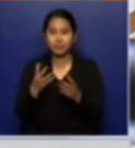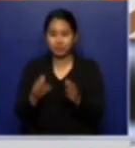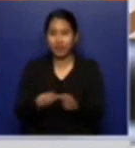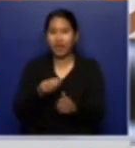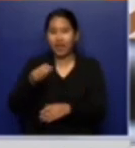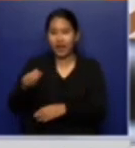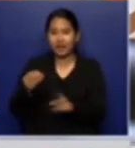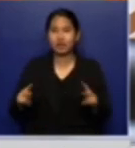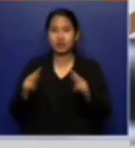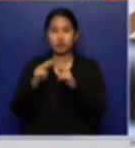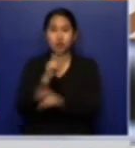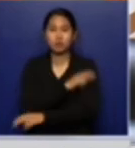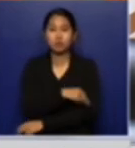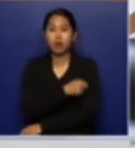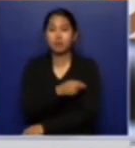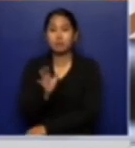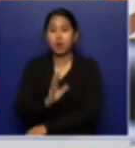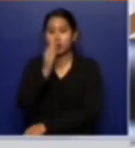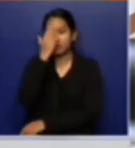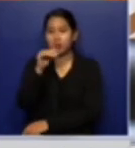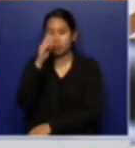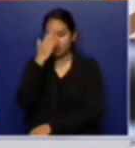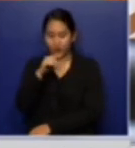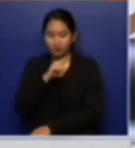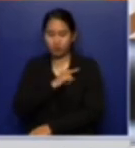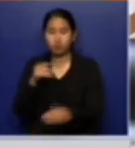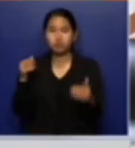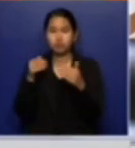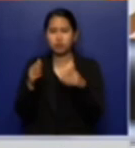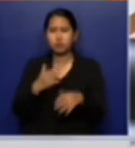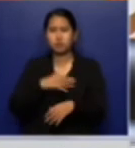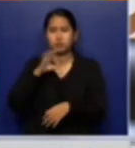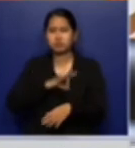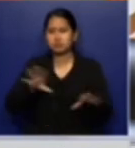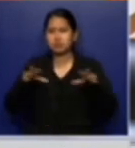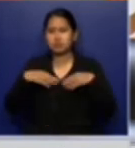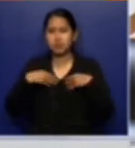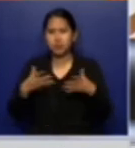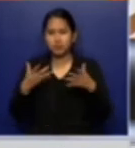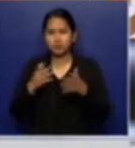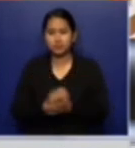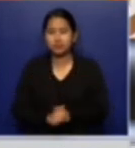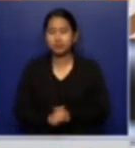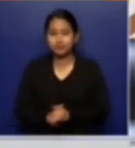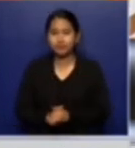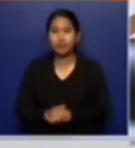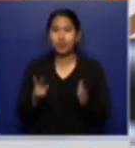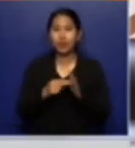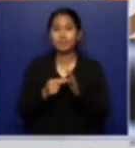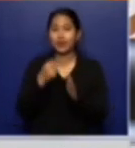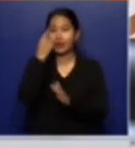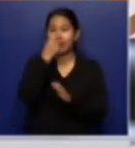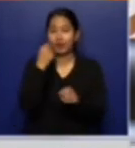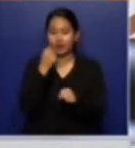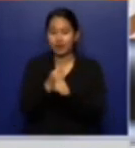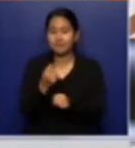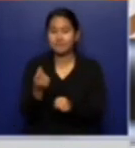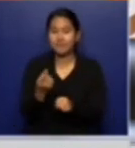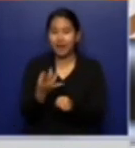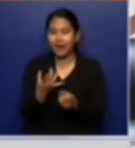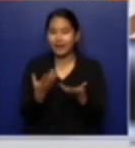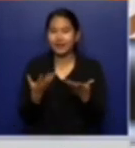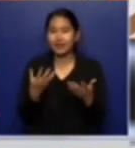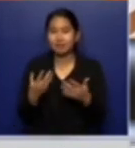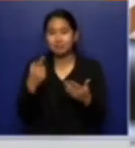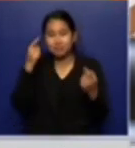สุขล่ะทั้งที่เขารับผิดชอบโดยตรงอันนี้แหละที่ผมไม่เห็นด้วยไม่ได้บอกว่าใครจะทำอะไรหรอกครับเจตนามันอะไรล่ะ